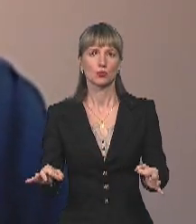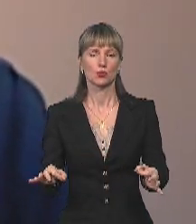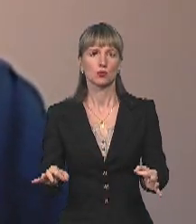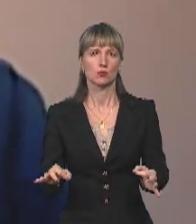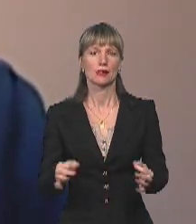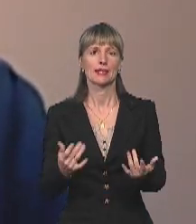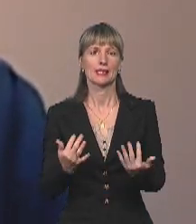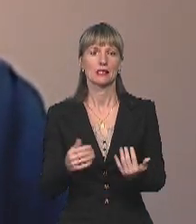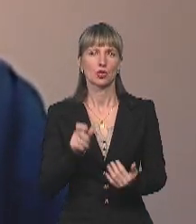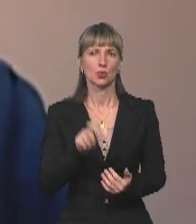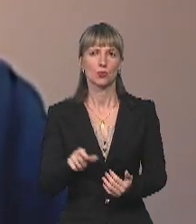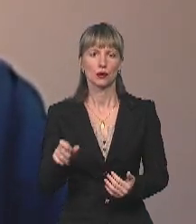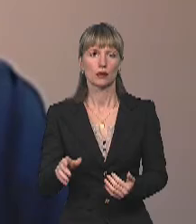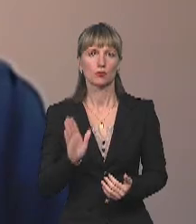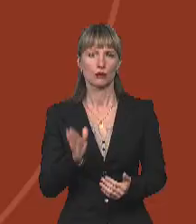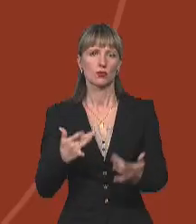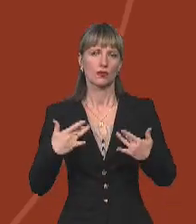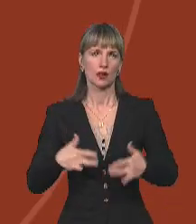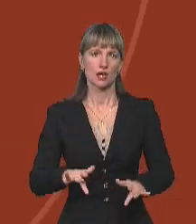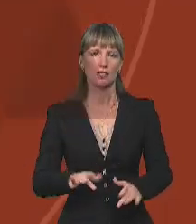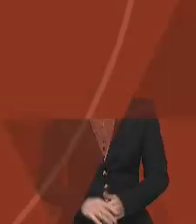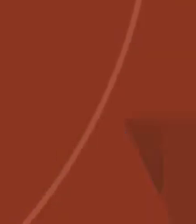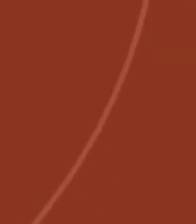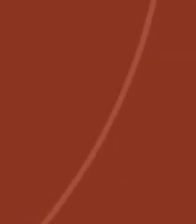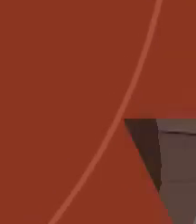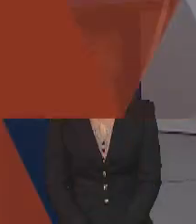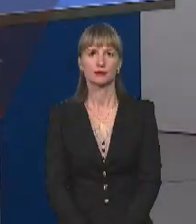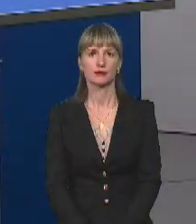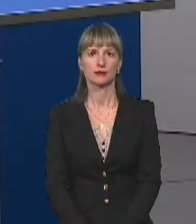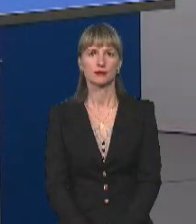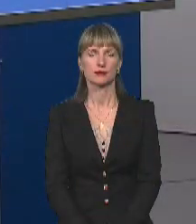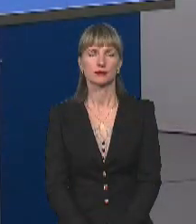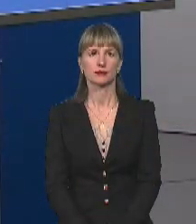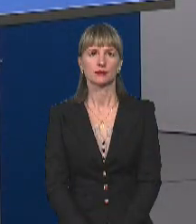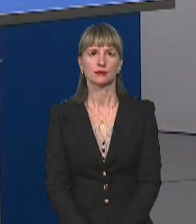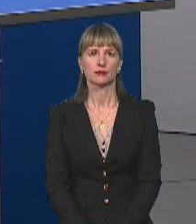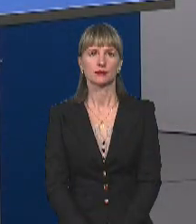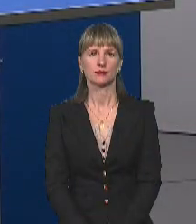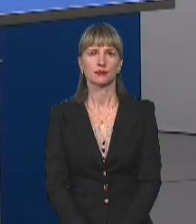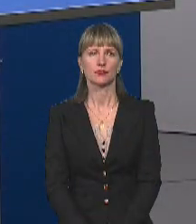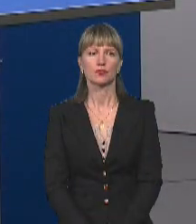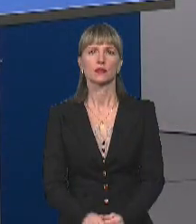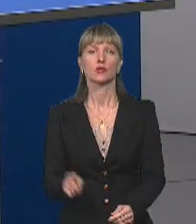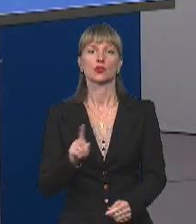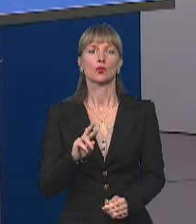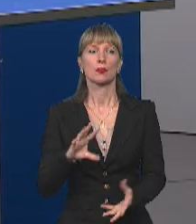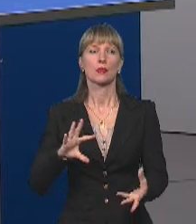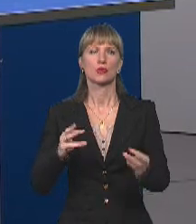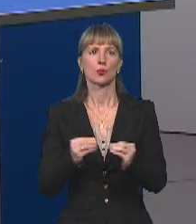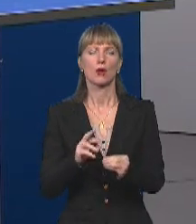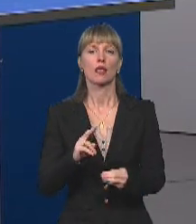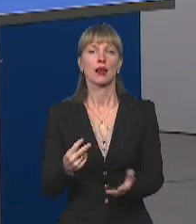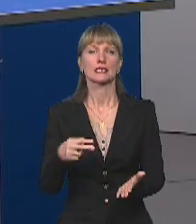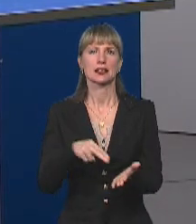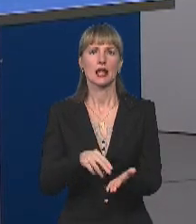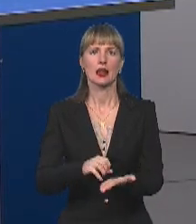певна кількість персоналу увільняється. Аби підсумувати, як таки стати